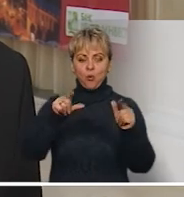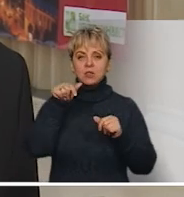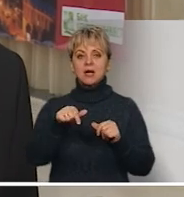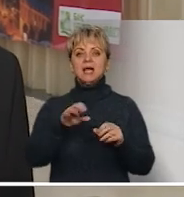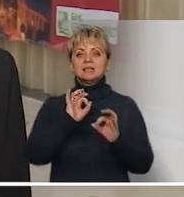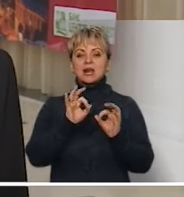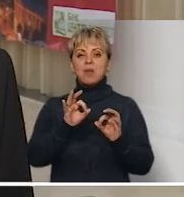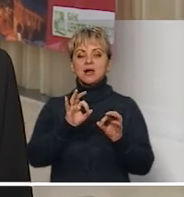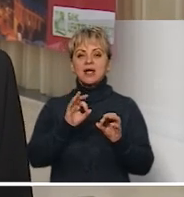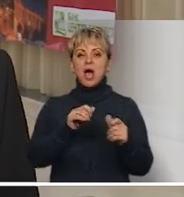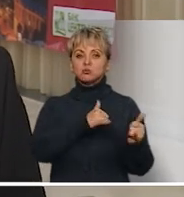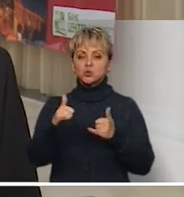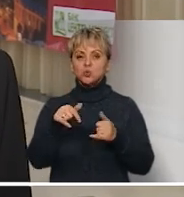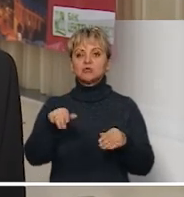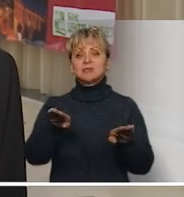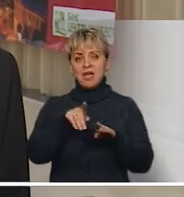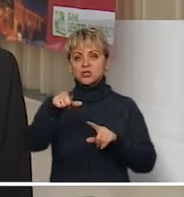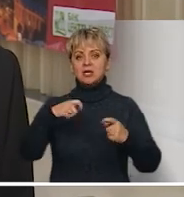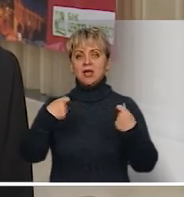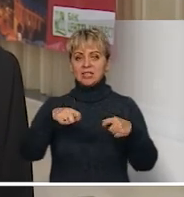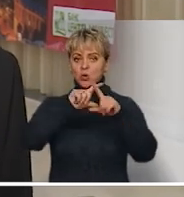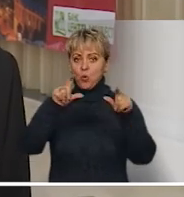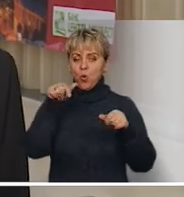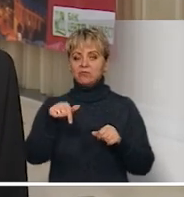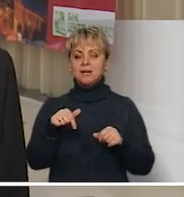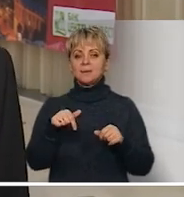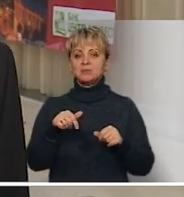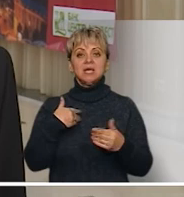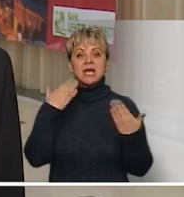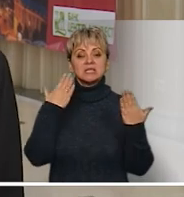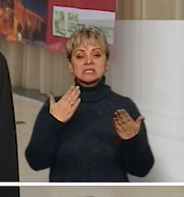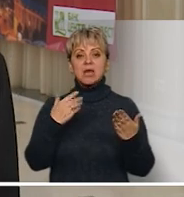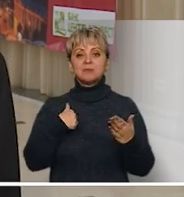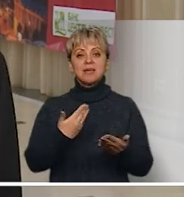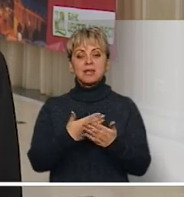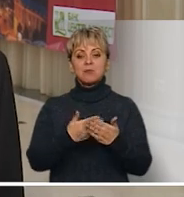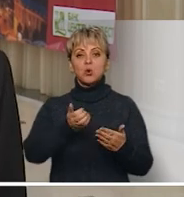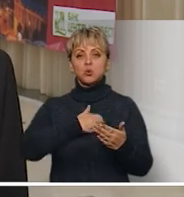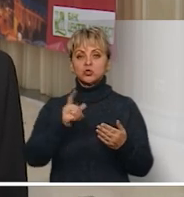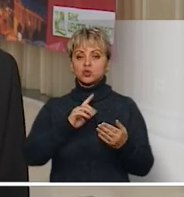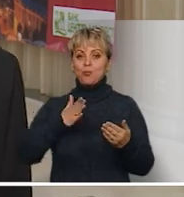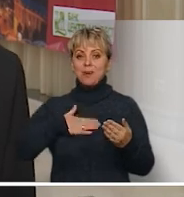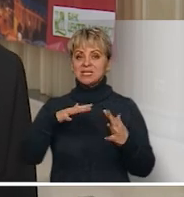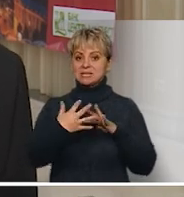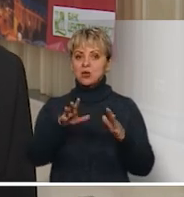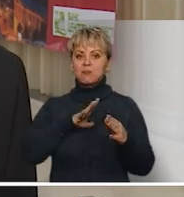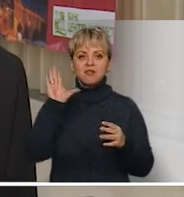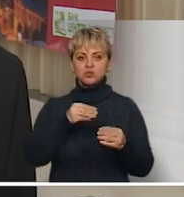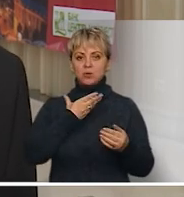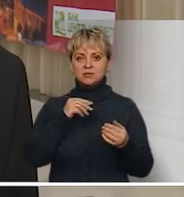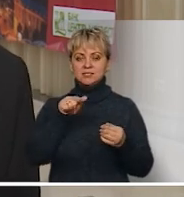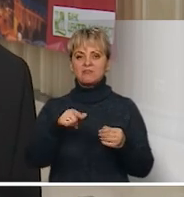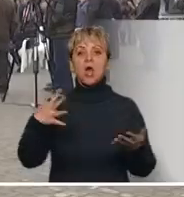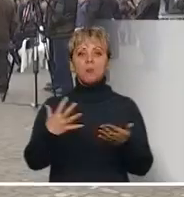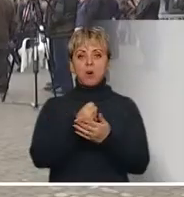нормальные школы, нормальное обслуживание, там та же торговля. Ну, не знаю. Мне, например, хочется, чтобы в моей станице было